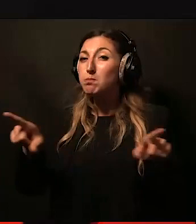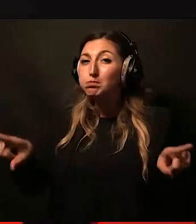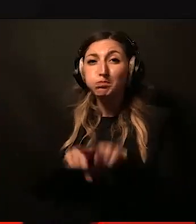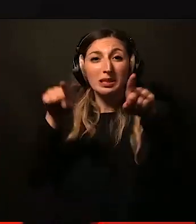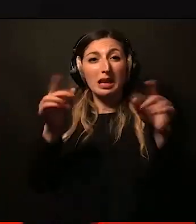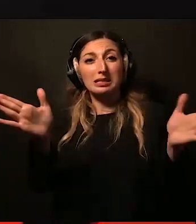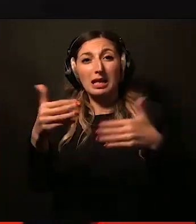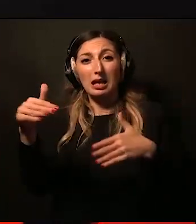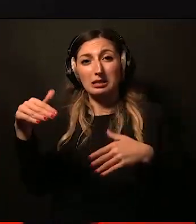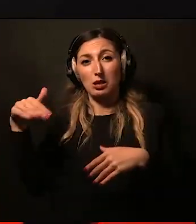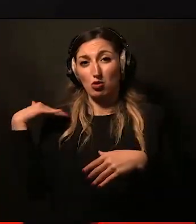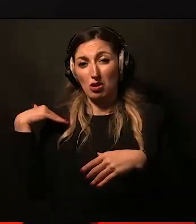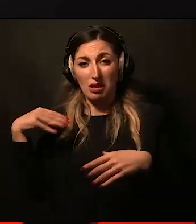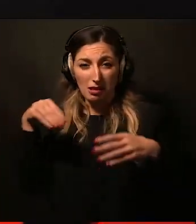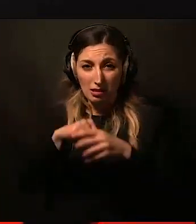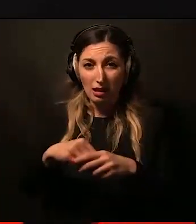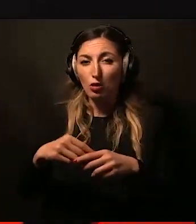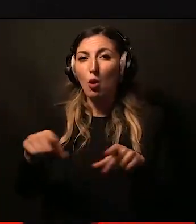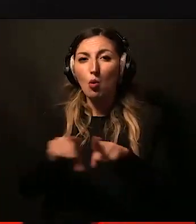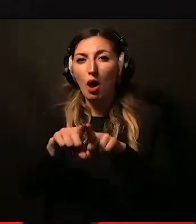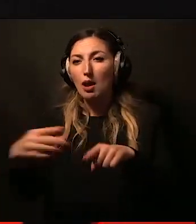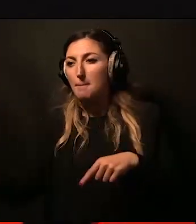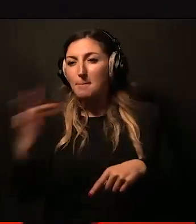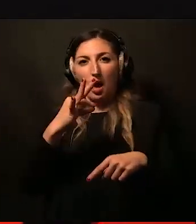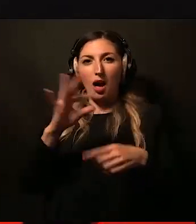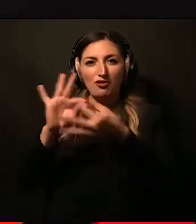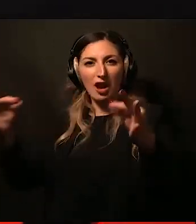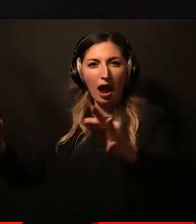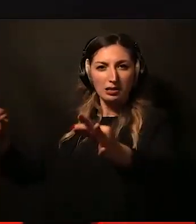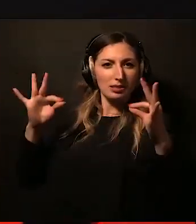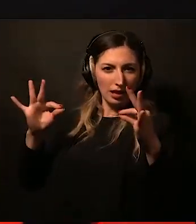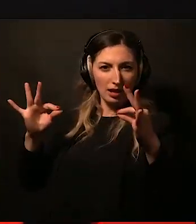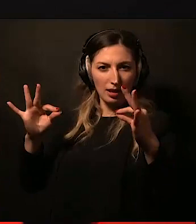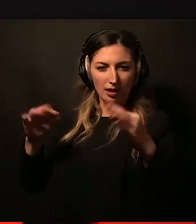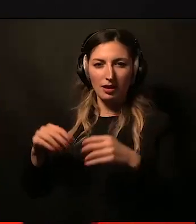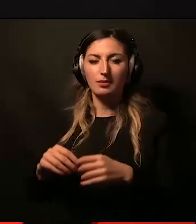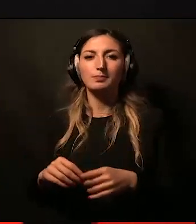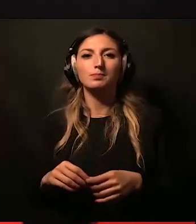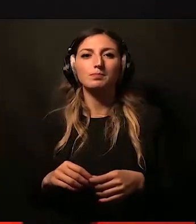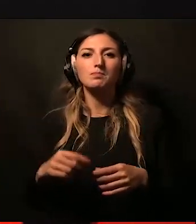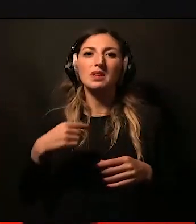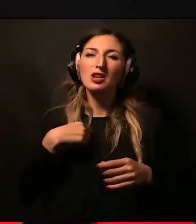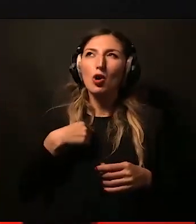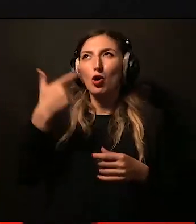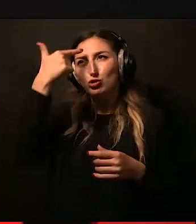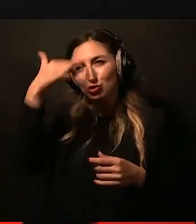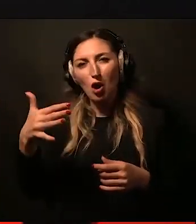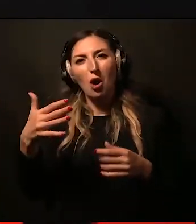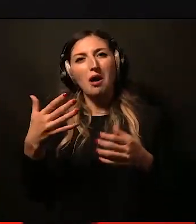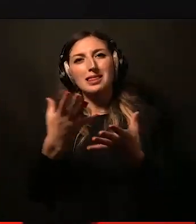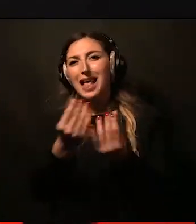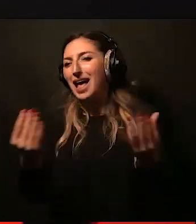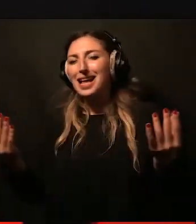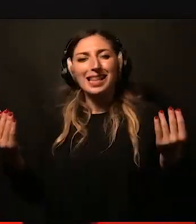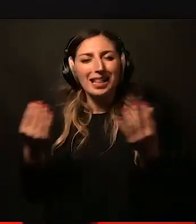male di essere andata a fuoco dalla rabbia e dal silenzio e di non aver fatto tante cose davvero